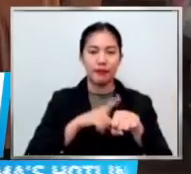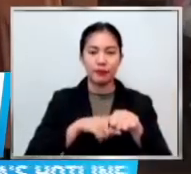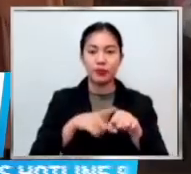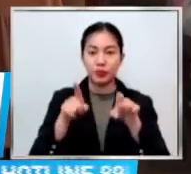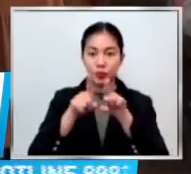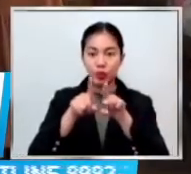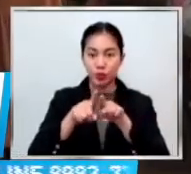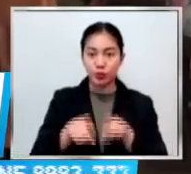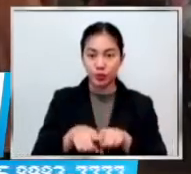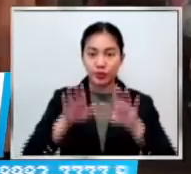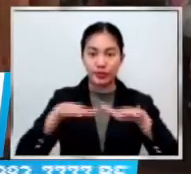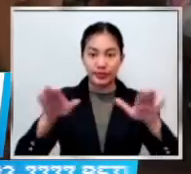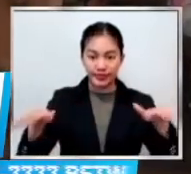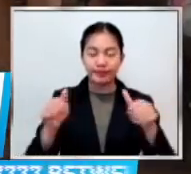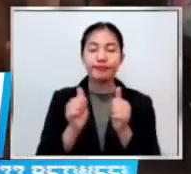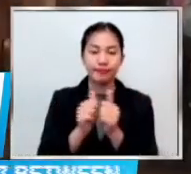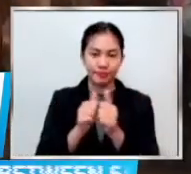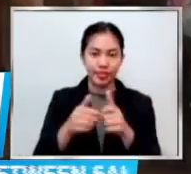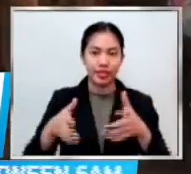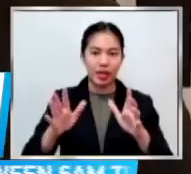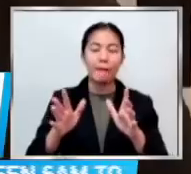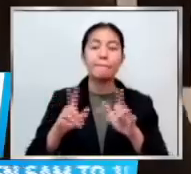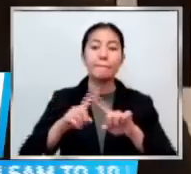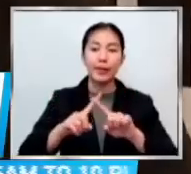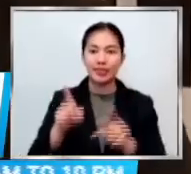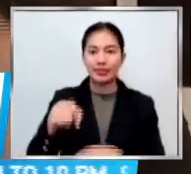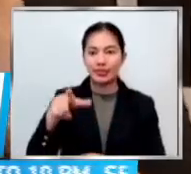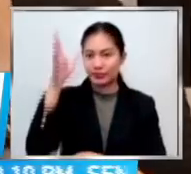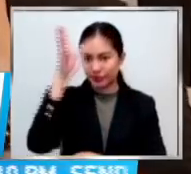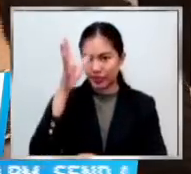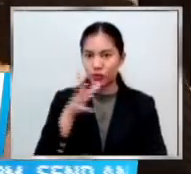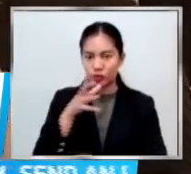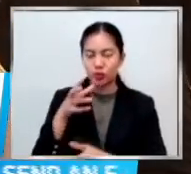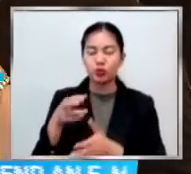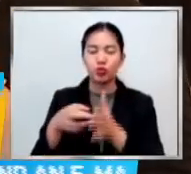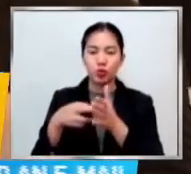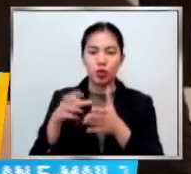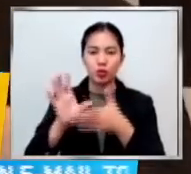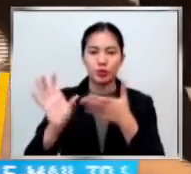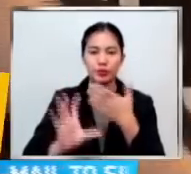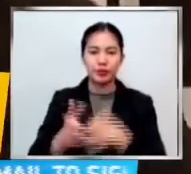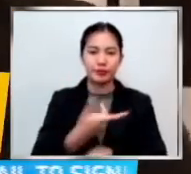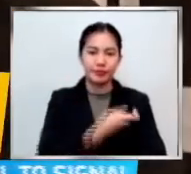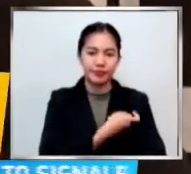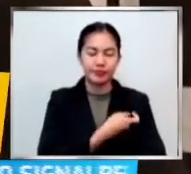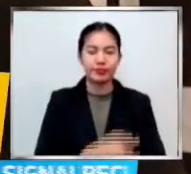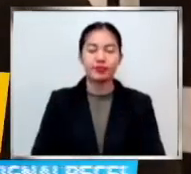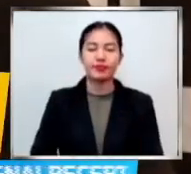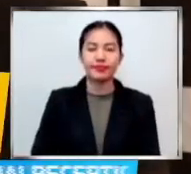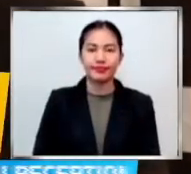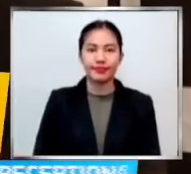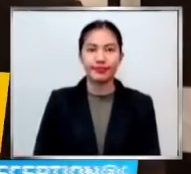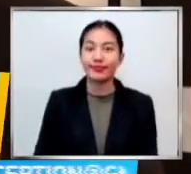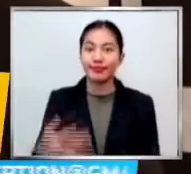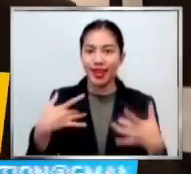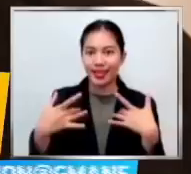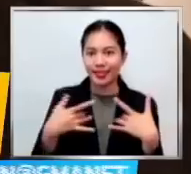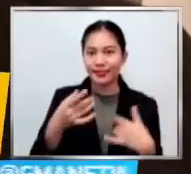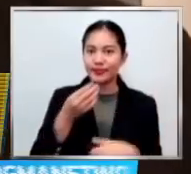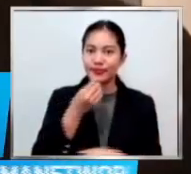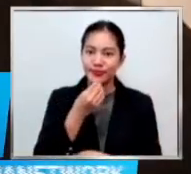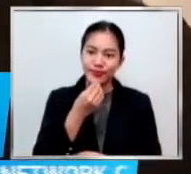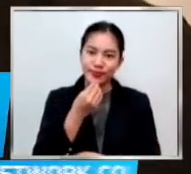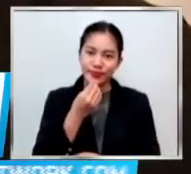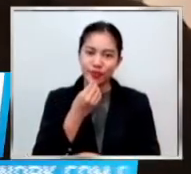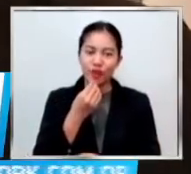may kasamang fully vaccinated na magulang. Excited. Tapos katikim ng mga di pa nila titikman.